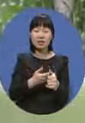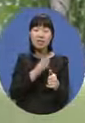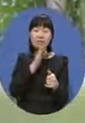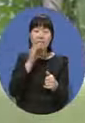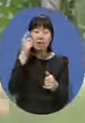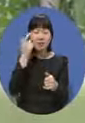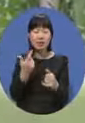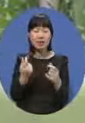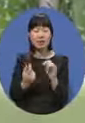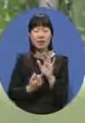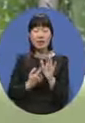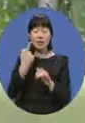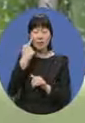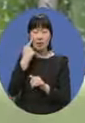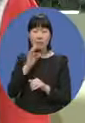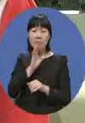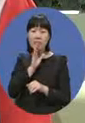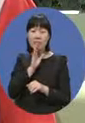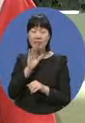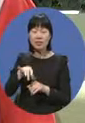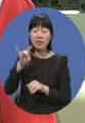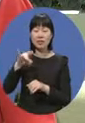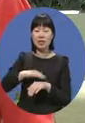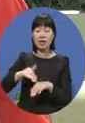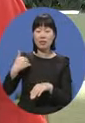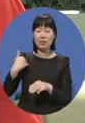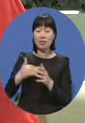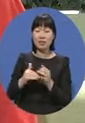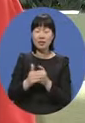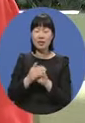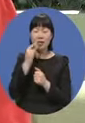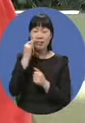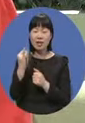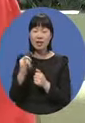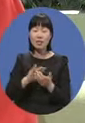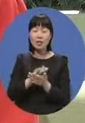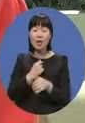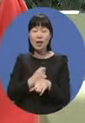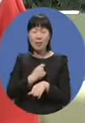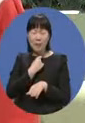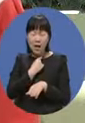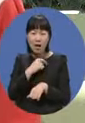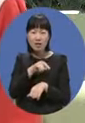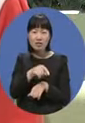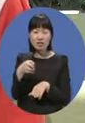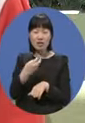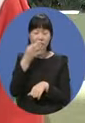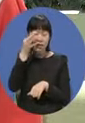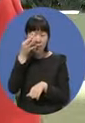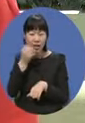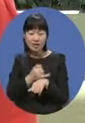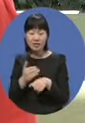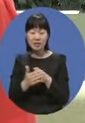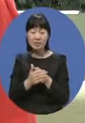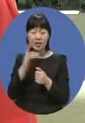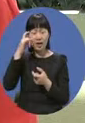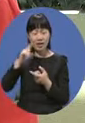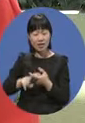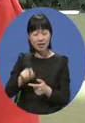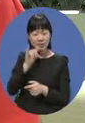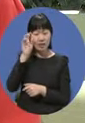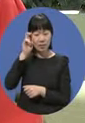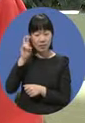거예요 이렇게 표현해 봐라고 가르쳐는 거 아이들이 처음에 모르기 때문에 엄마가 얘가 놀고 싶으면 어 네가 저기 자꾸 쳐다보고 있는 거니까 관심이